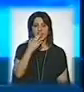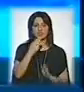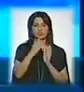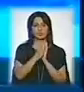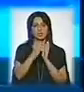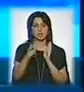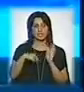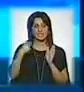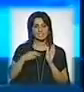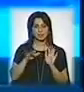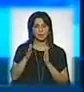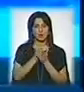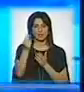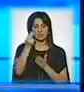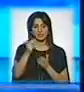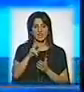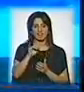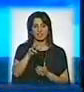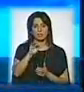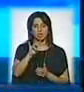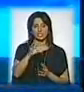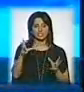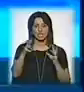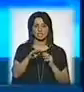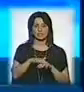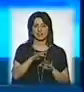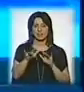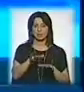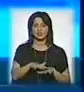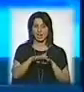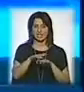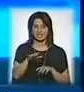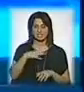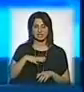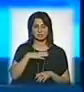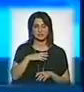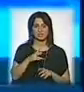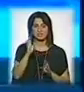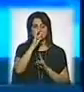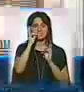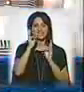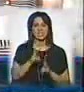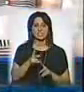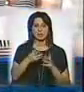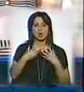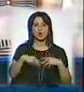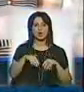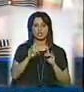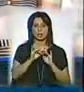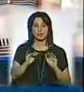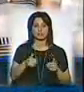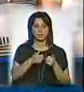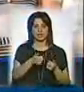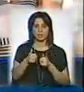ერნულ ბიბლიოთეკათა საფრანგეთში მოღვაწე მხატვარი ლევან მოსიაშვილი ერთობლივი საქველმოქმედო აქციის ფარგლებში თბილისის სტიქიის შედეგად დაზარალებული ოჯახების